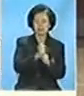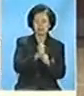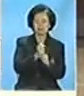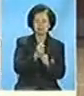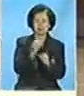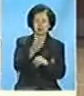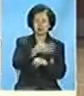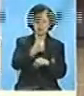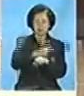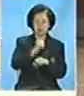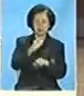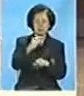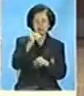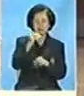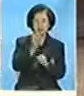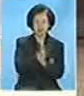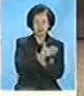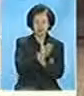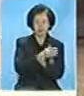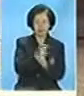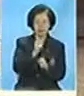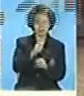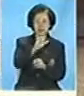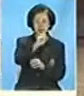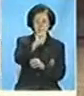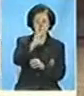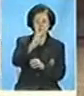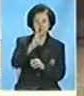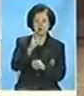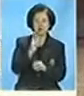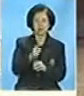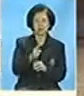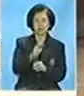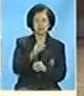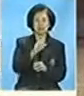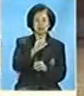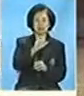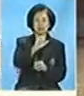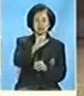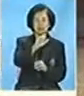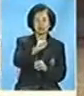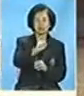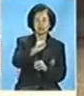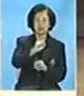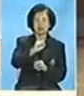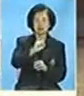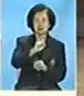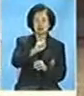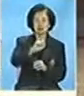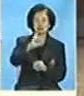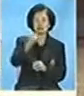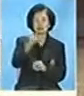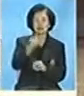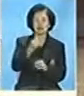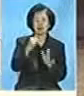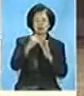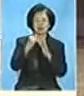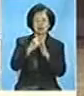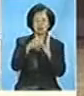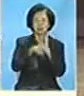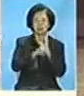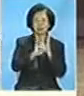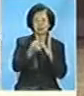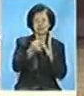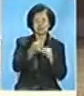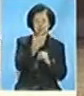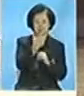สมาชิกวุฒิสภาผมเองเป็นสมาชิกองค์การบริหารส่วนจังหวัดปราจีนบุรีหรือสจ3สมัย